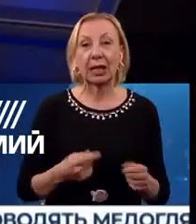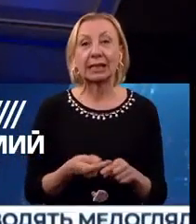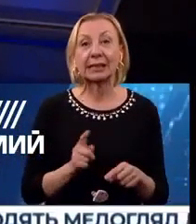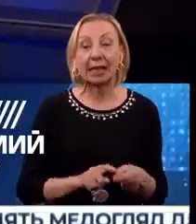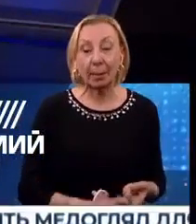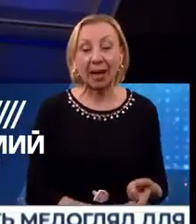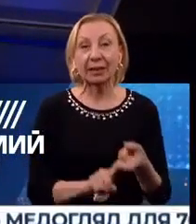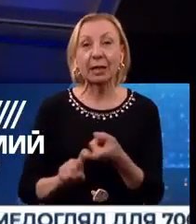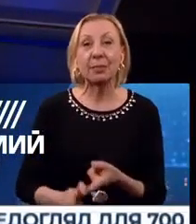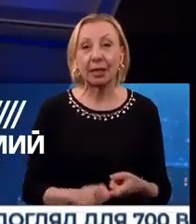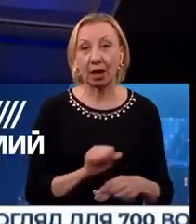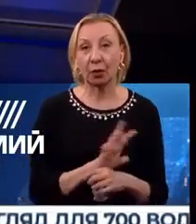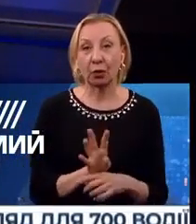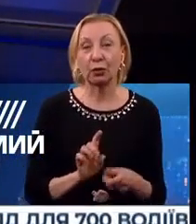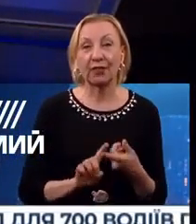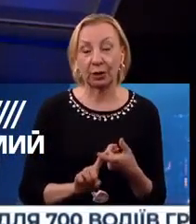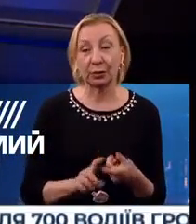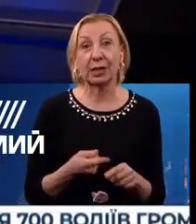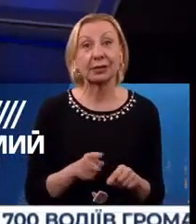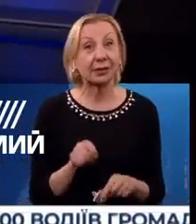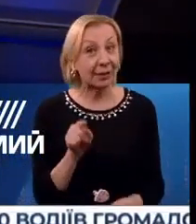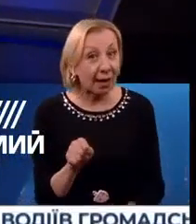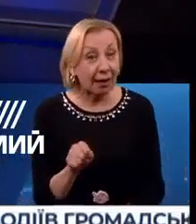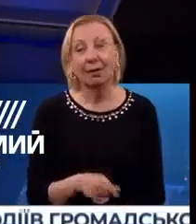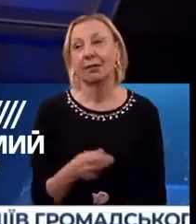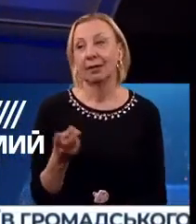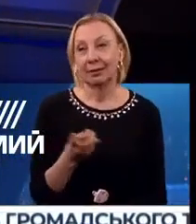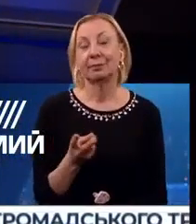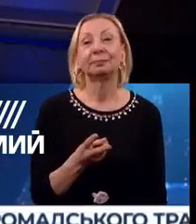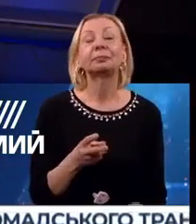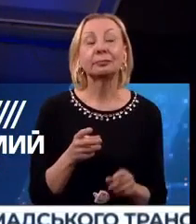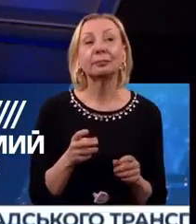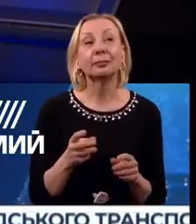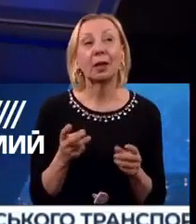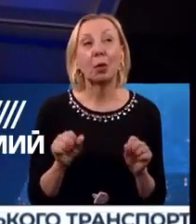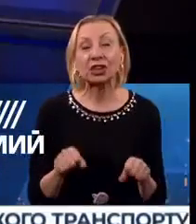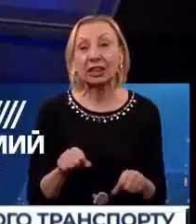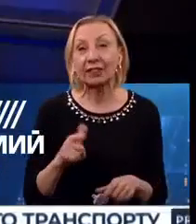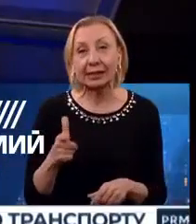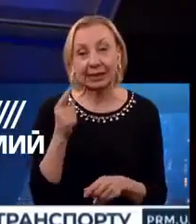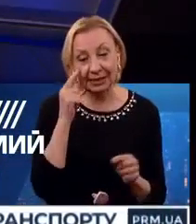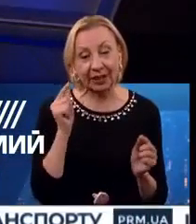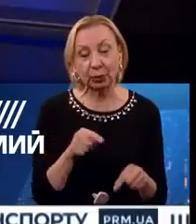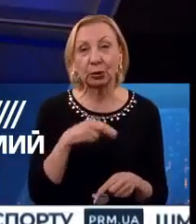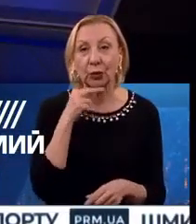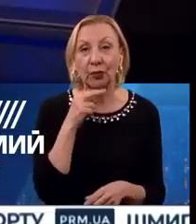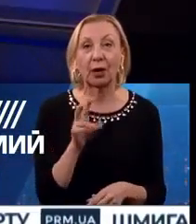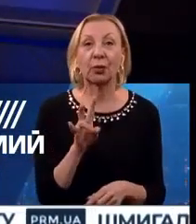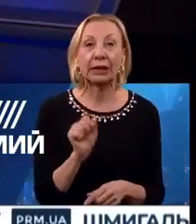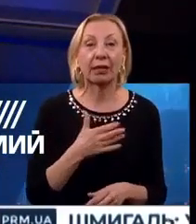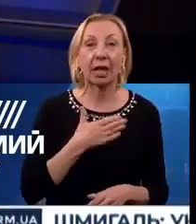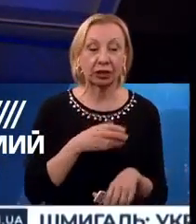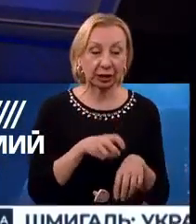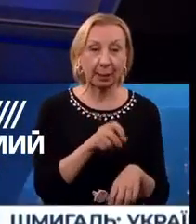коронавірусу – це можливість звернути увагу і на наших медиків, які завжди фінансувались по остаточному принципу. У